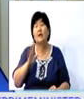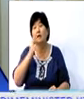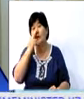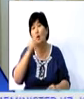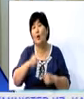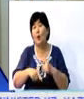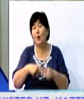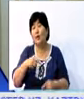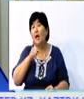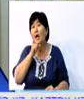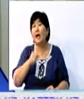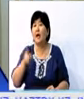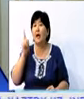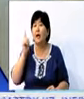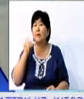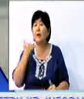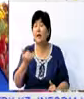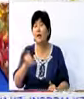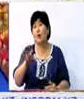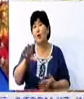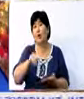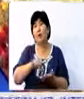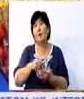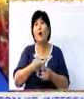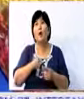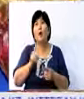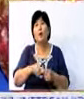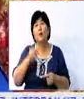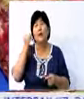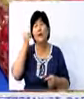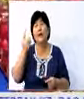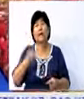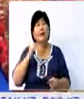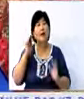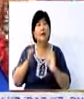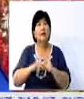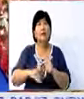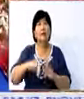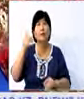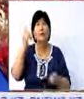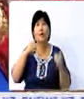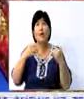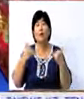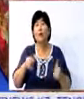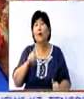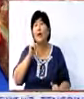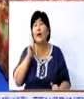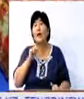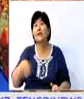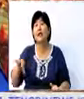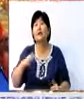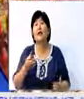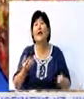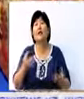үлгісі. Ата-бабамыздан қалған үлгі бұл. Осындай даналар мен даралар тыңдап өскен ертегілерді бүгінгі жастар қаншалықты